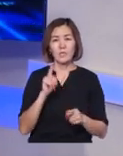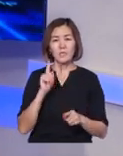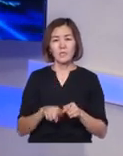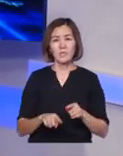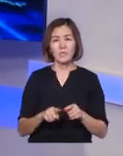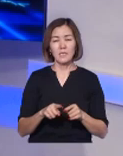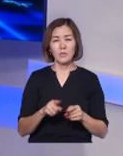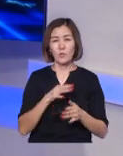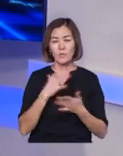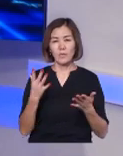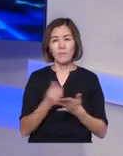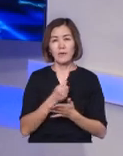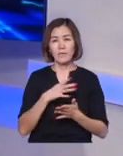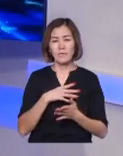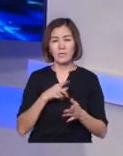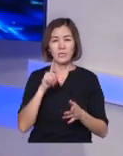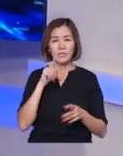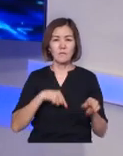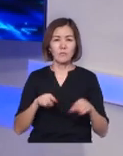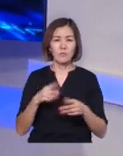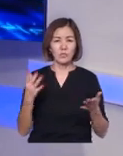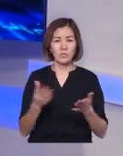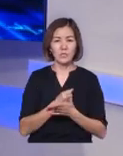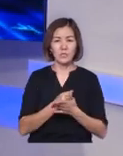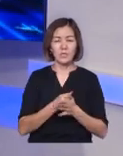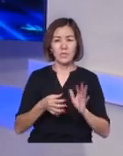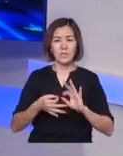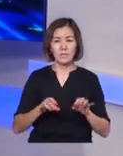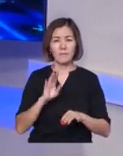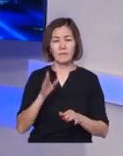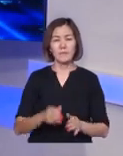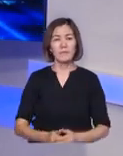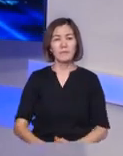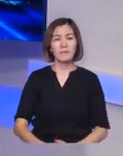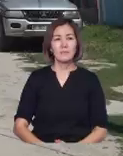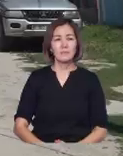біраз биікті бағындырған жас футболшылардың жетістіктері туралы келесі бейнематериалда.